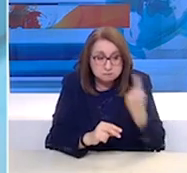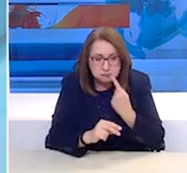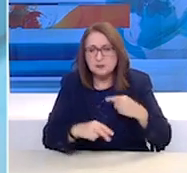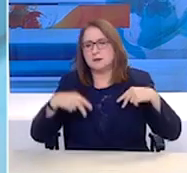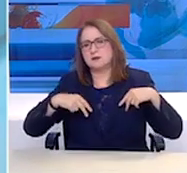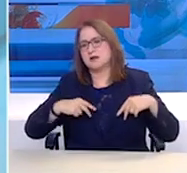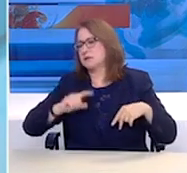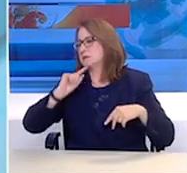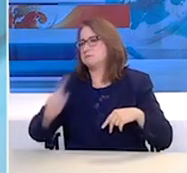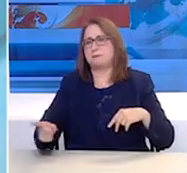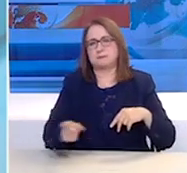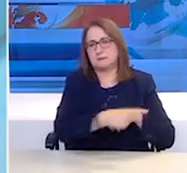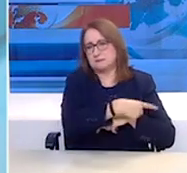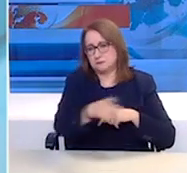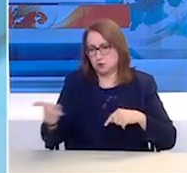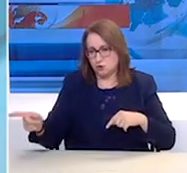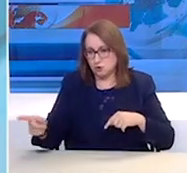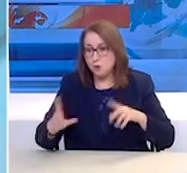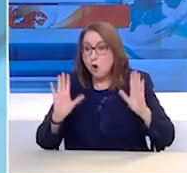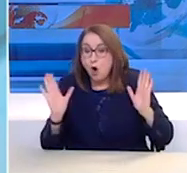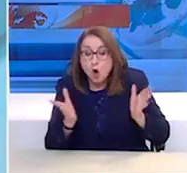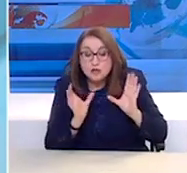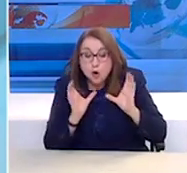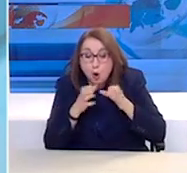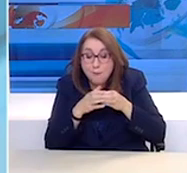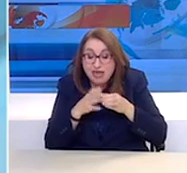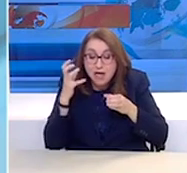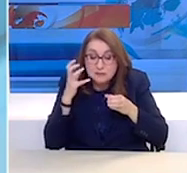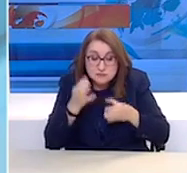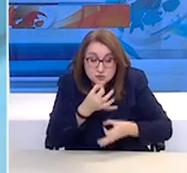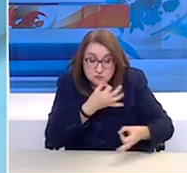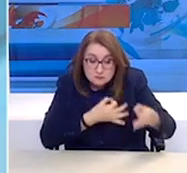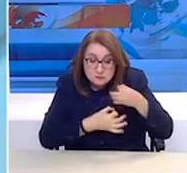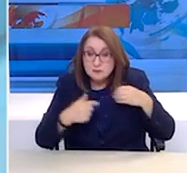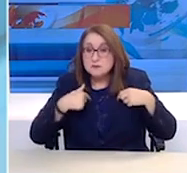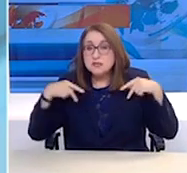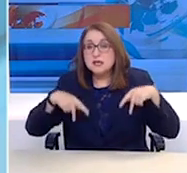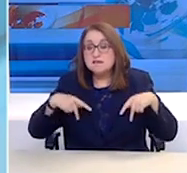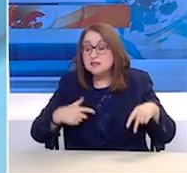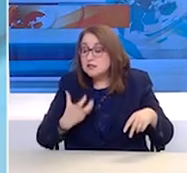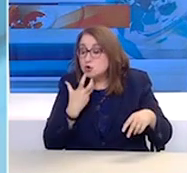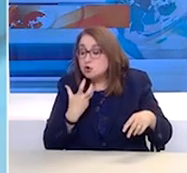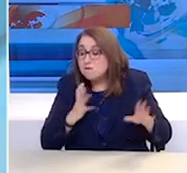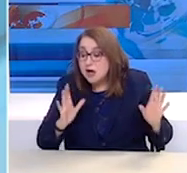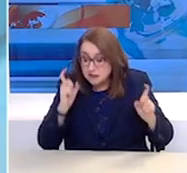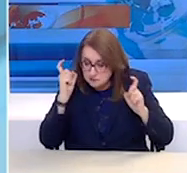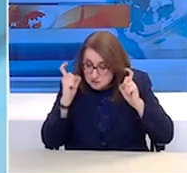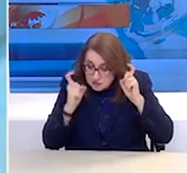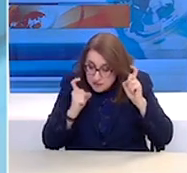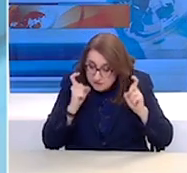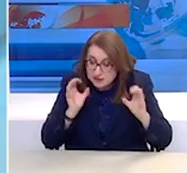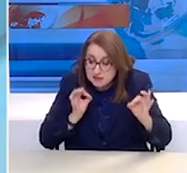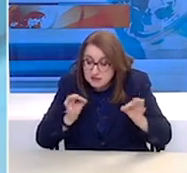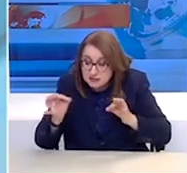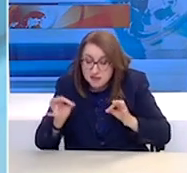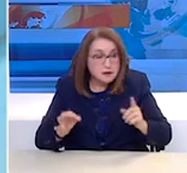σενάρια τα οποία μια σοβαρή κυβέρνηση έχει κάτσει και σκέφτεται και σχεδιάζει και συζητά, θα